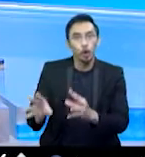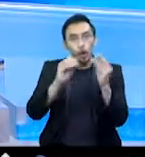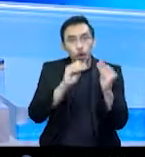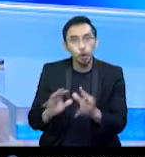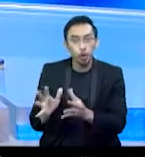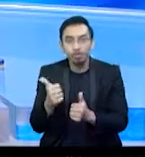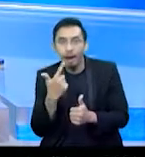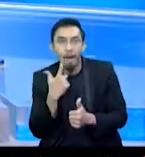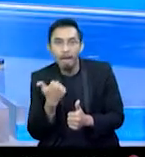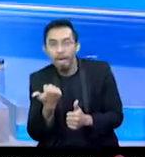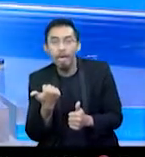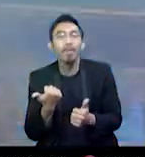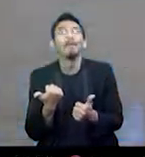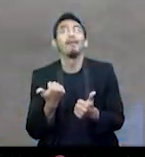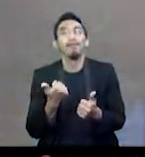tanpa batas.